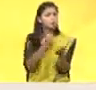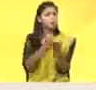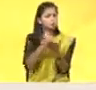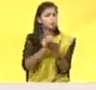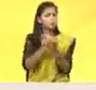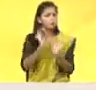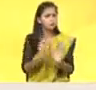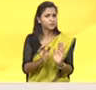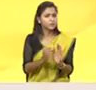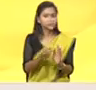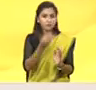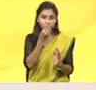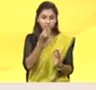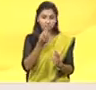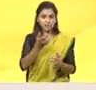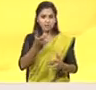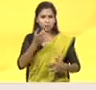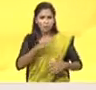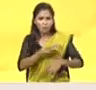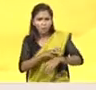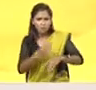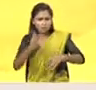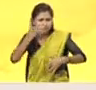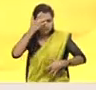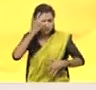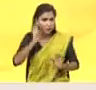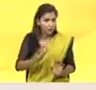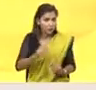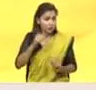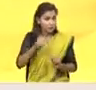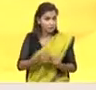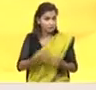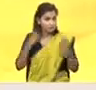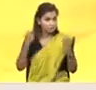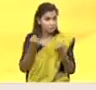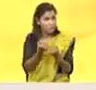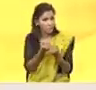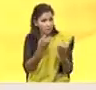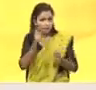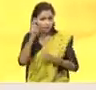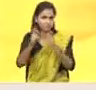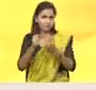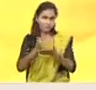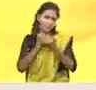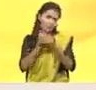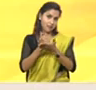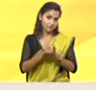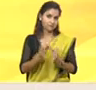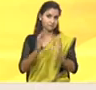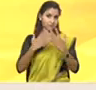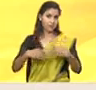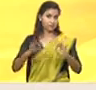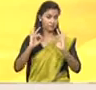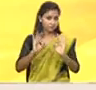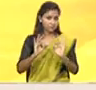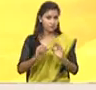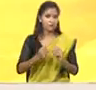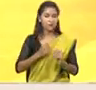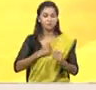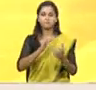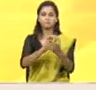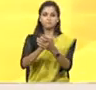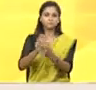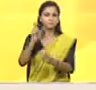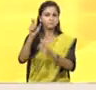से कुपोषण के खिलाफ इस लड़ाई में बहुत मदद मिलेगी। मेरे प्यारे